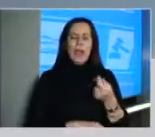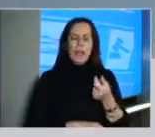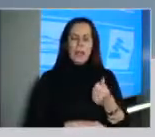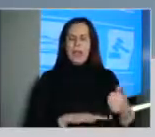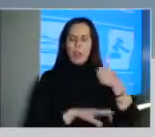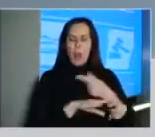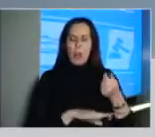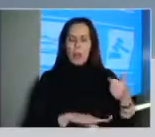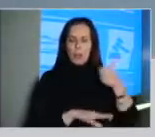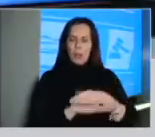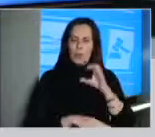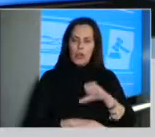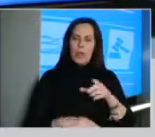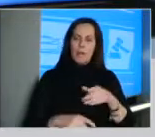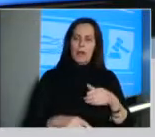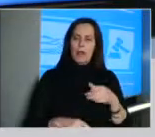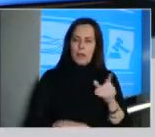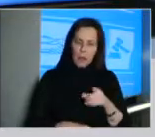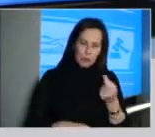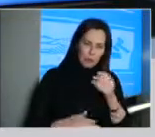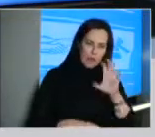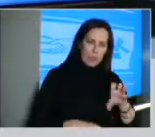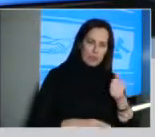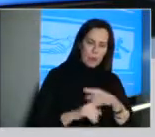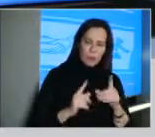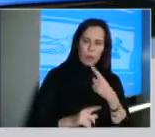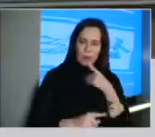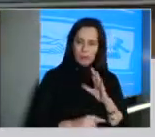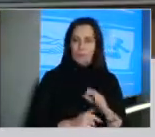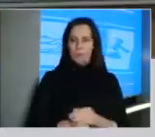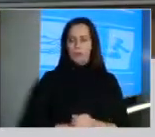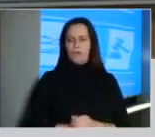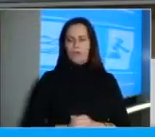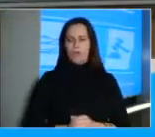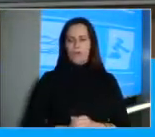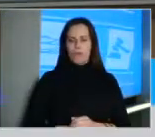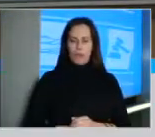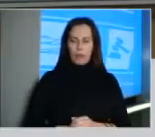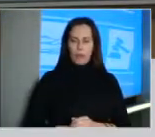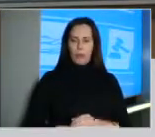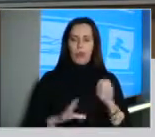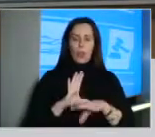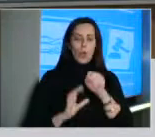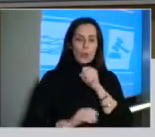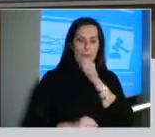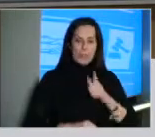קודם, אנחנו משקיעים באגרות כאלה ולא באגרות אחרות. בוא נגיע שבאמת לקרנות הפנסיה